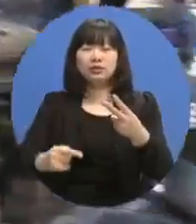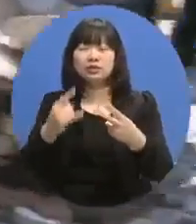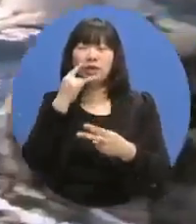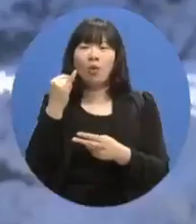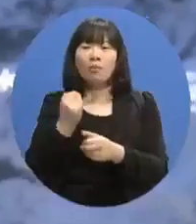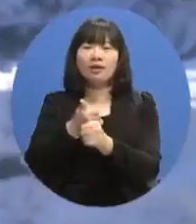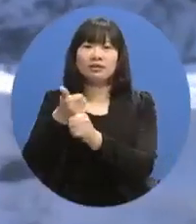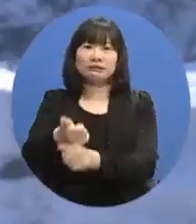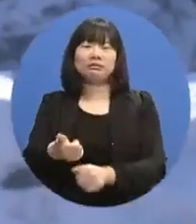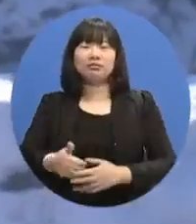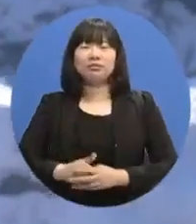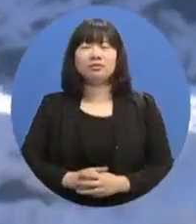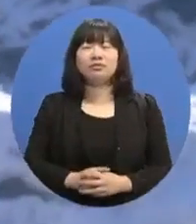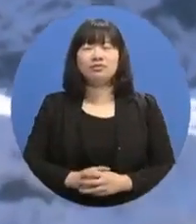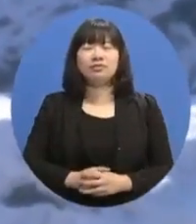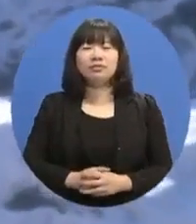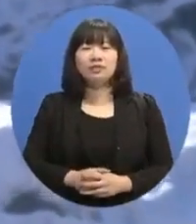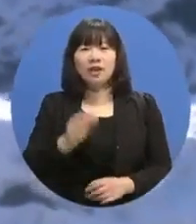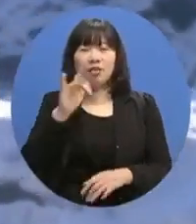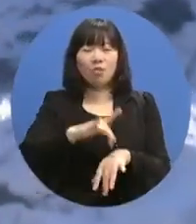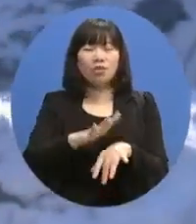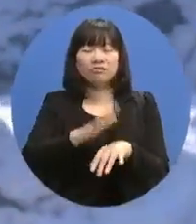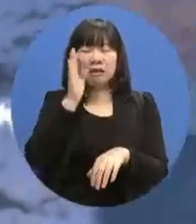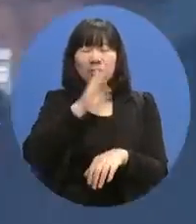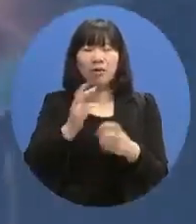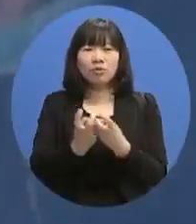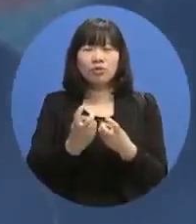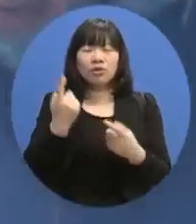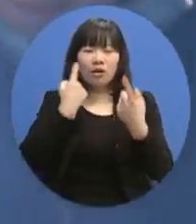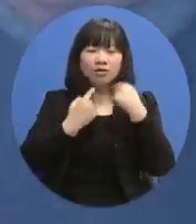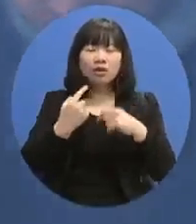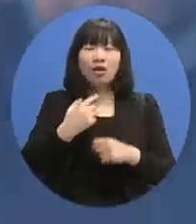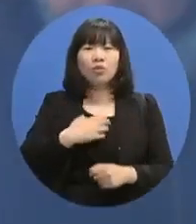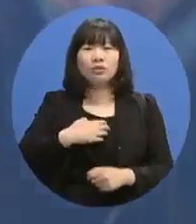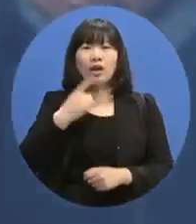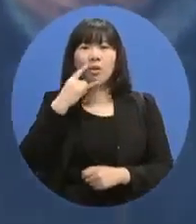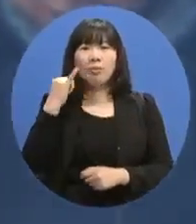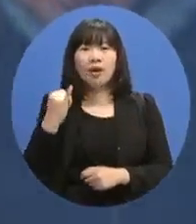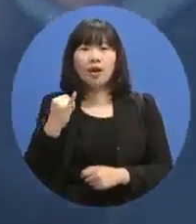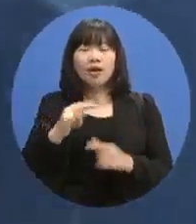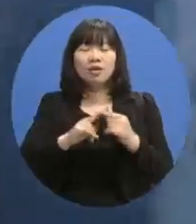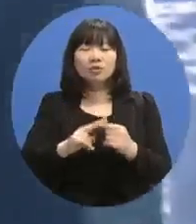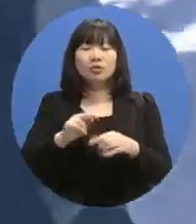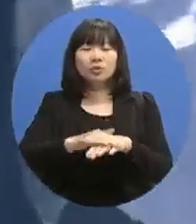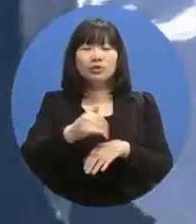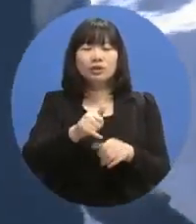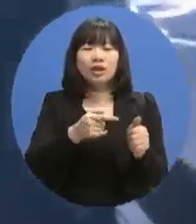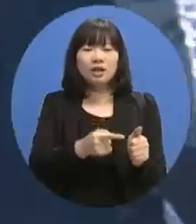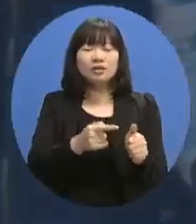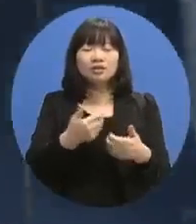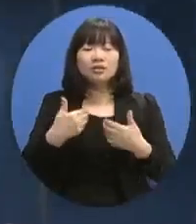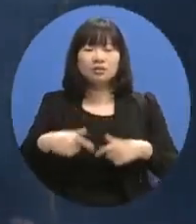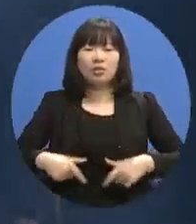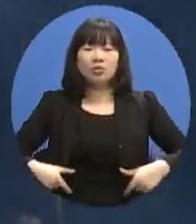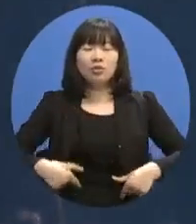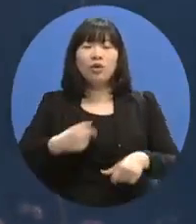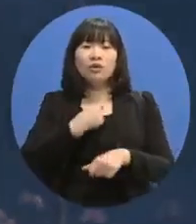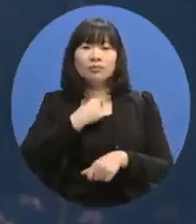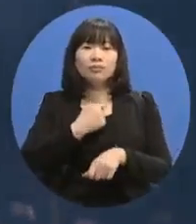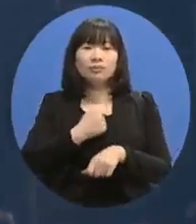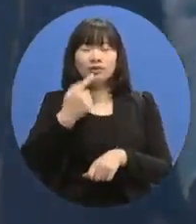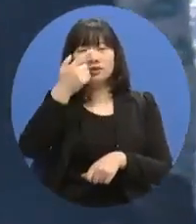승. 버릇 나빠질까봐 다칠까봐 걱정하는 엄마와 손자에게만큼은 너그러워지고 싶은